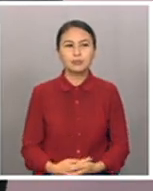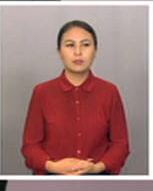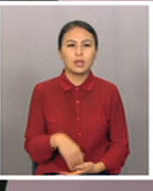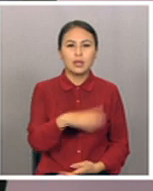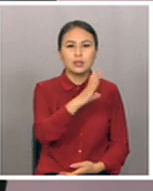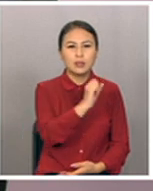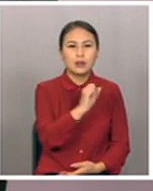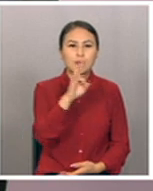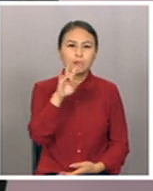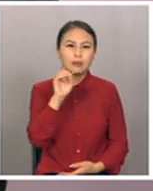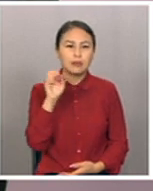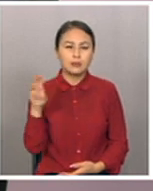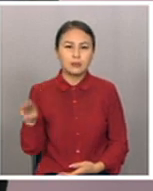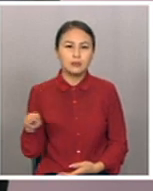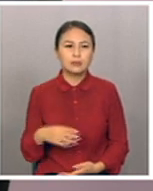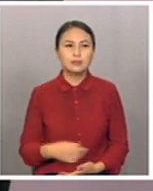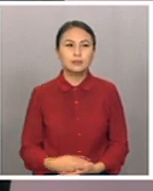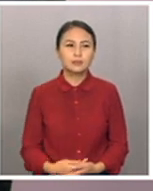Санат.